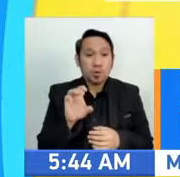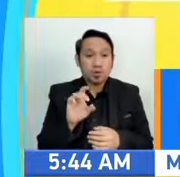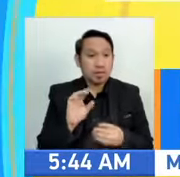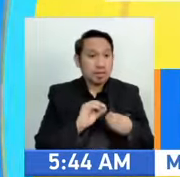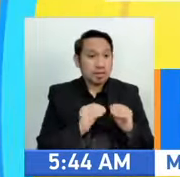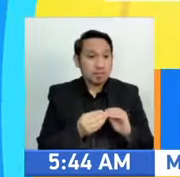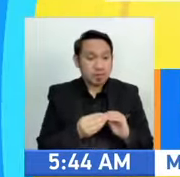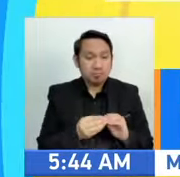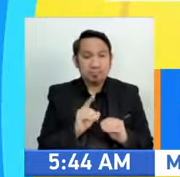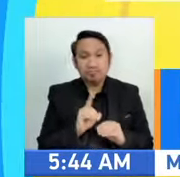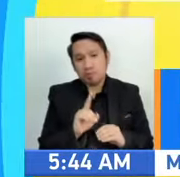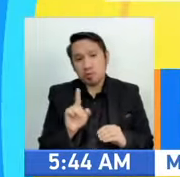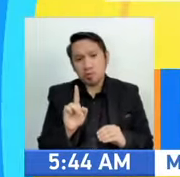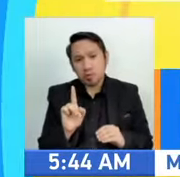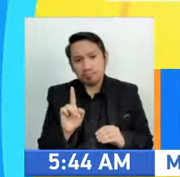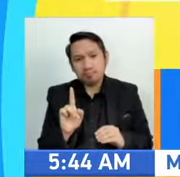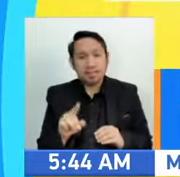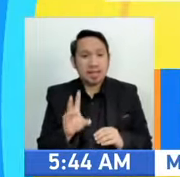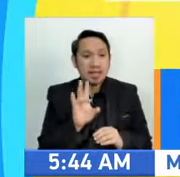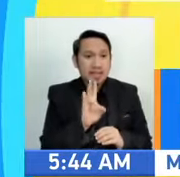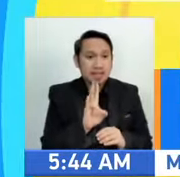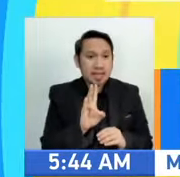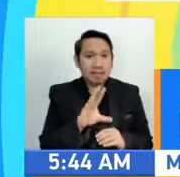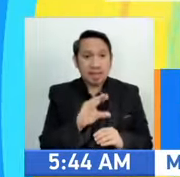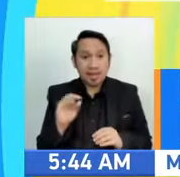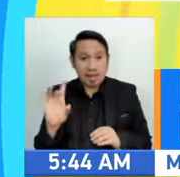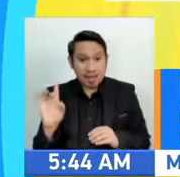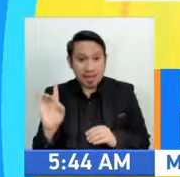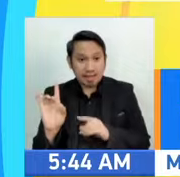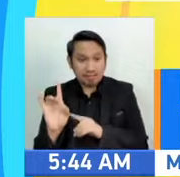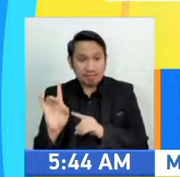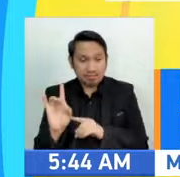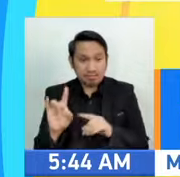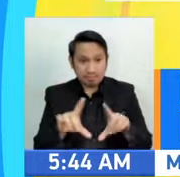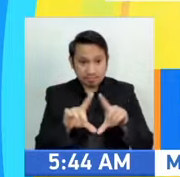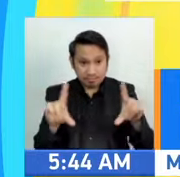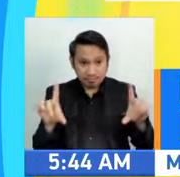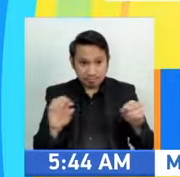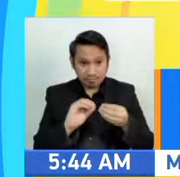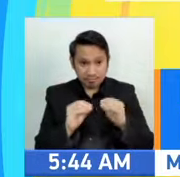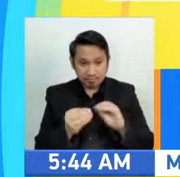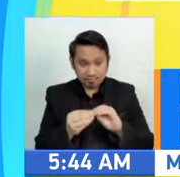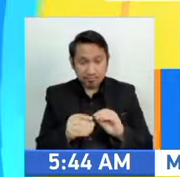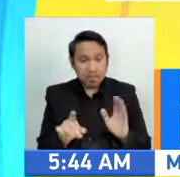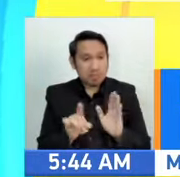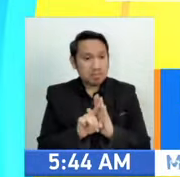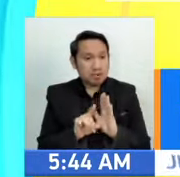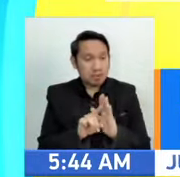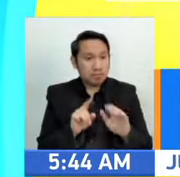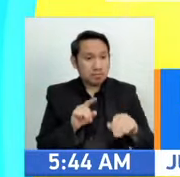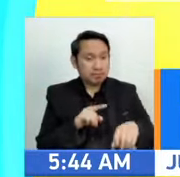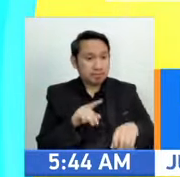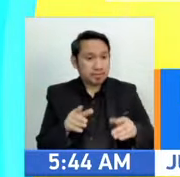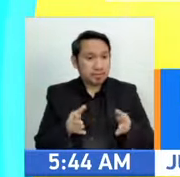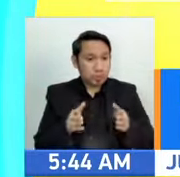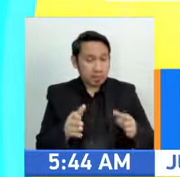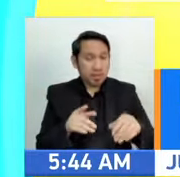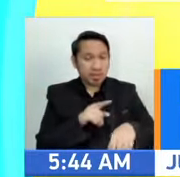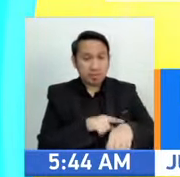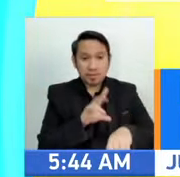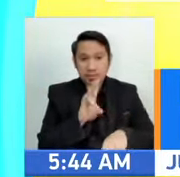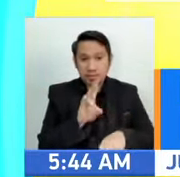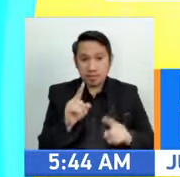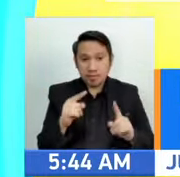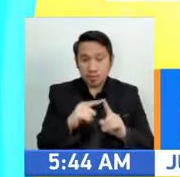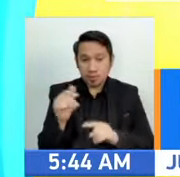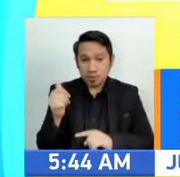ang plate number nyo 7 at 8. Bawal sila sa kalsada sa Metro Manila mula 7 a.m. hanggang 10 a.m. At mamaya ulit